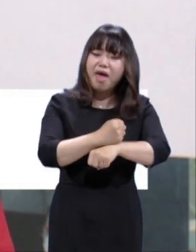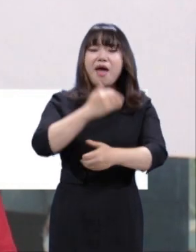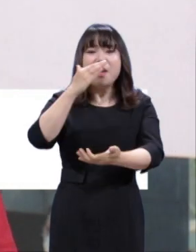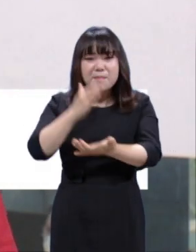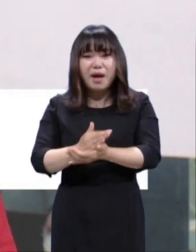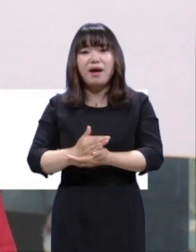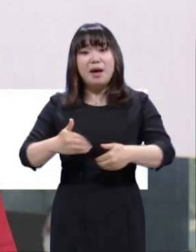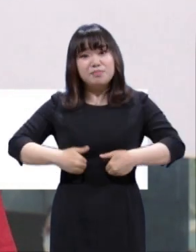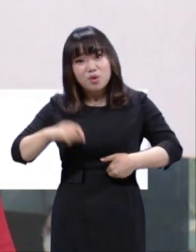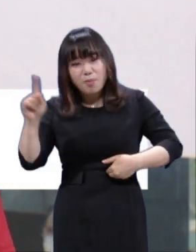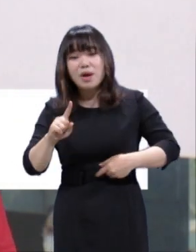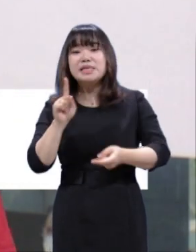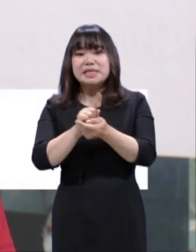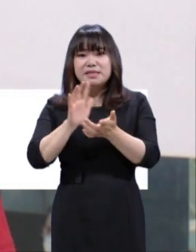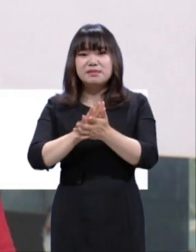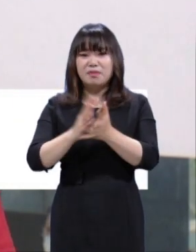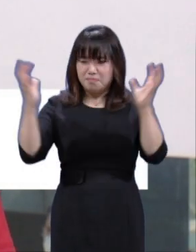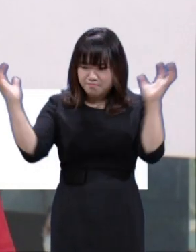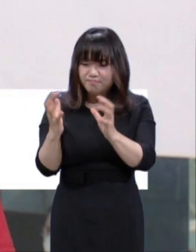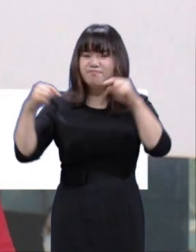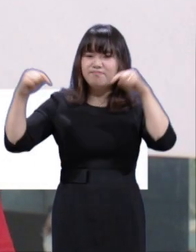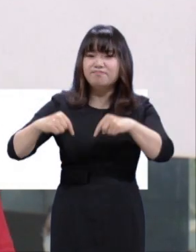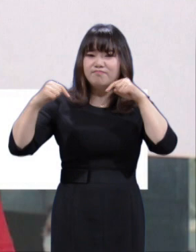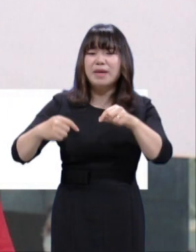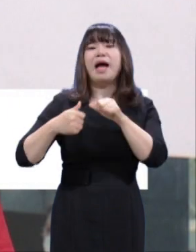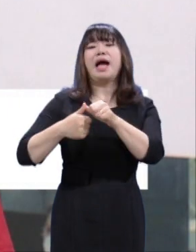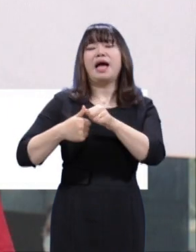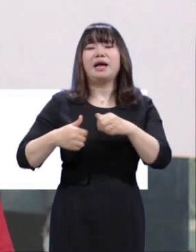해야지 저렇게 대중요법으로 해서 그